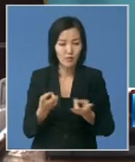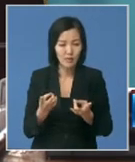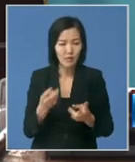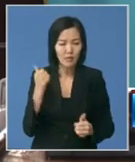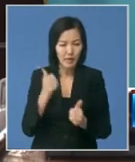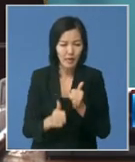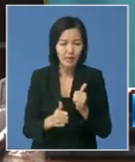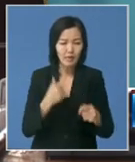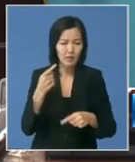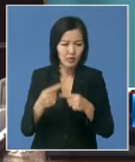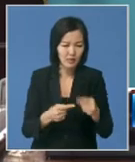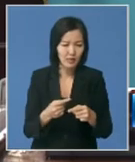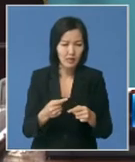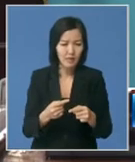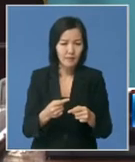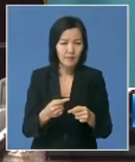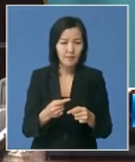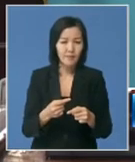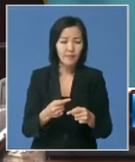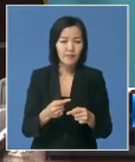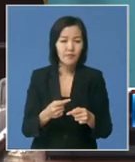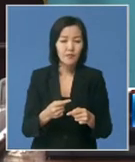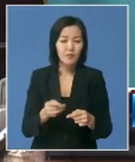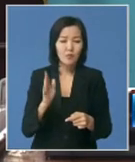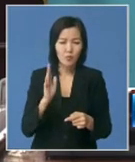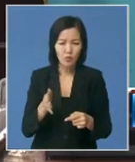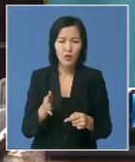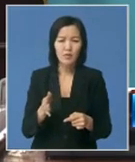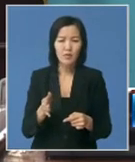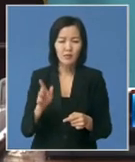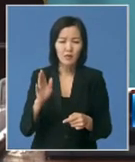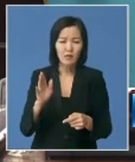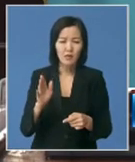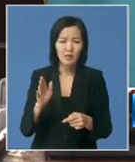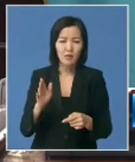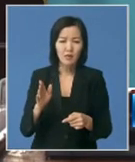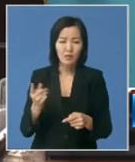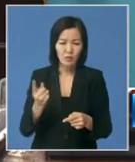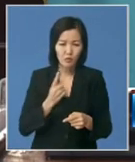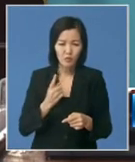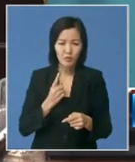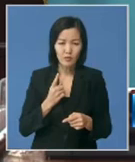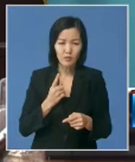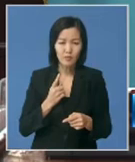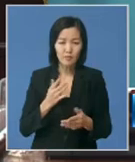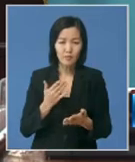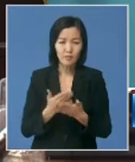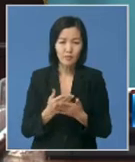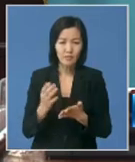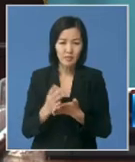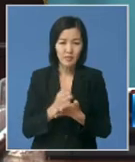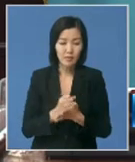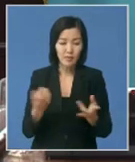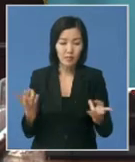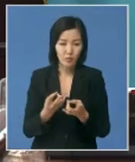әрқашанда анау келе жатыр ғой, жолда ғой, пути, тот вагон или там машина демей, мы должны всегда запасом работать.